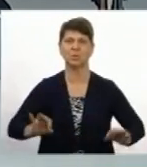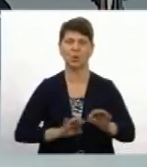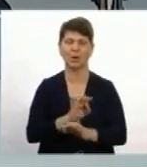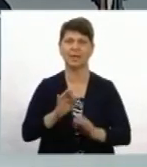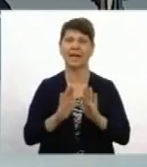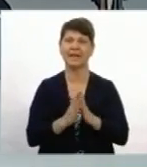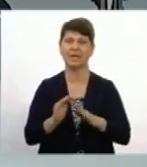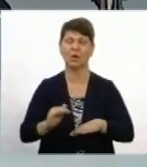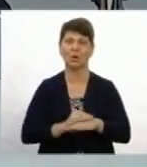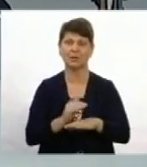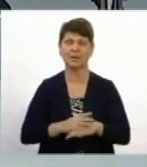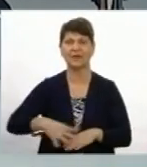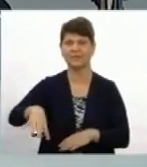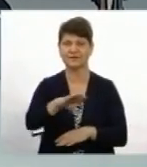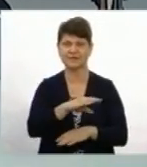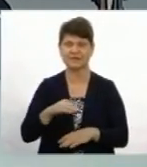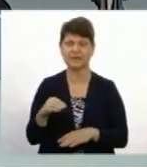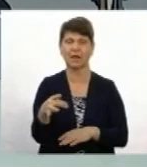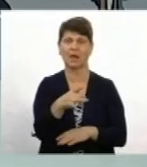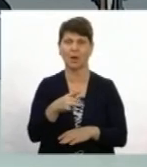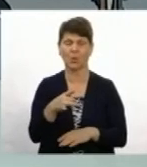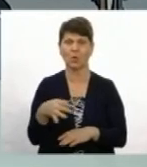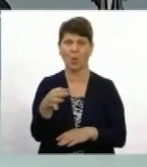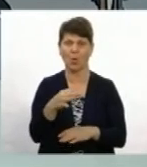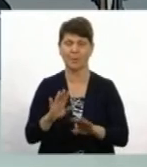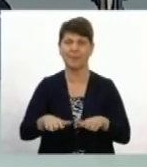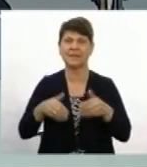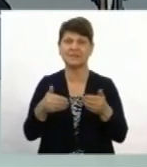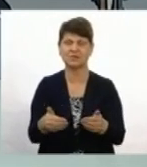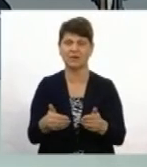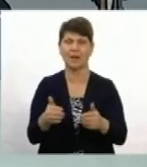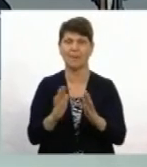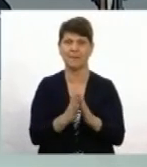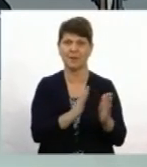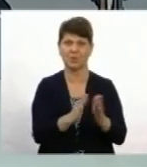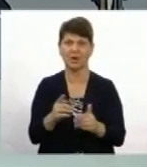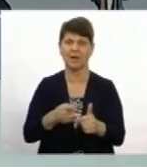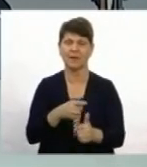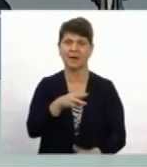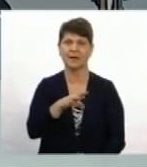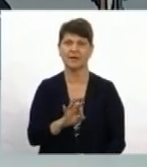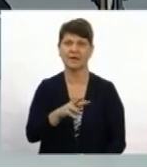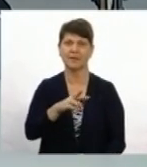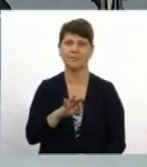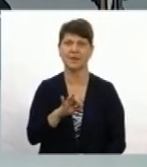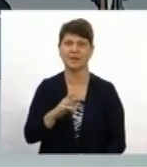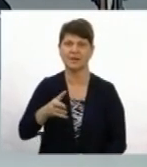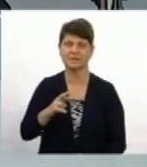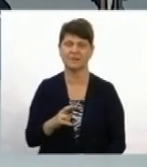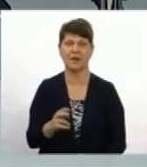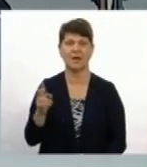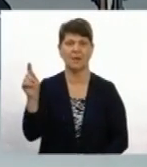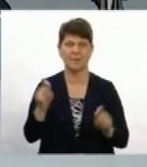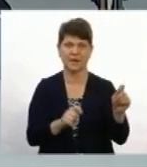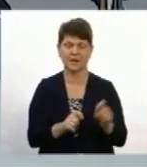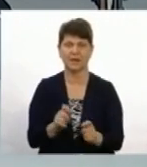школярів з усіх районів області презентували сьогодні в обласній бібліотеці імені Тимирязєва. На зустріч приїхали координатори проекту та